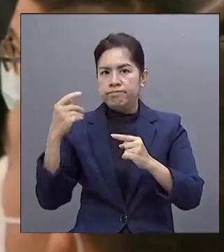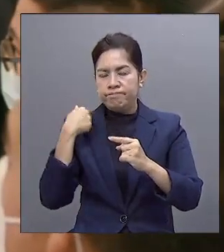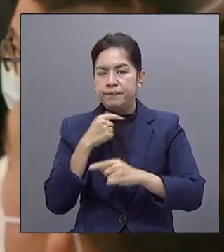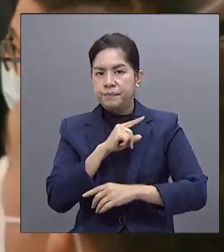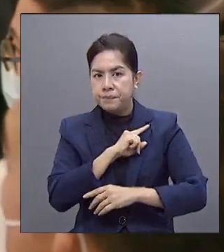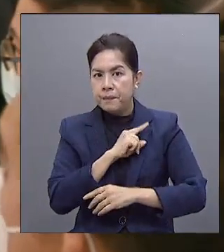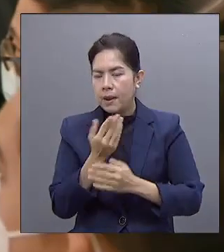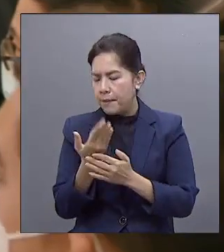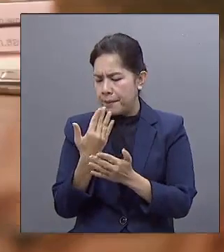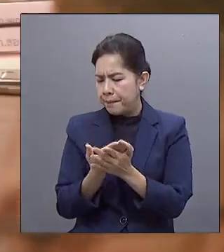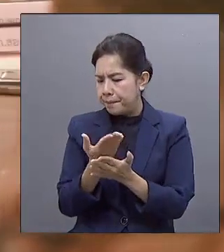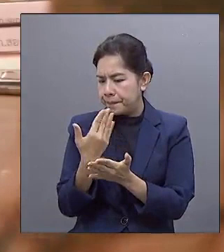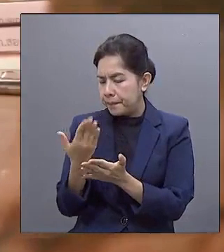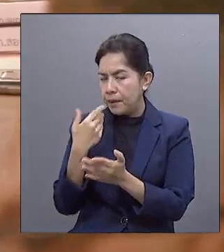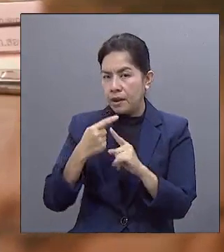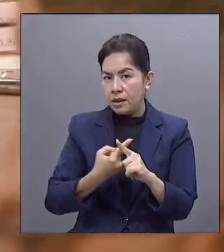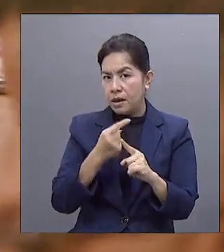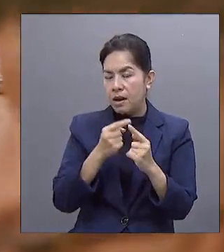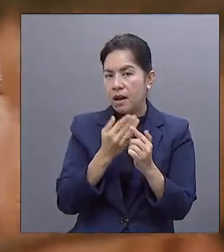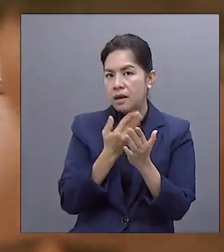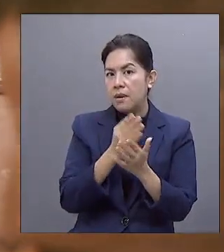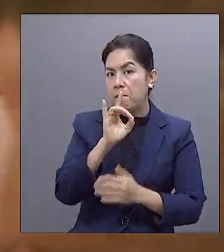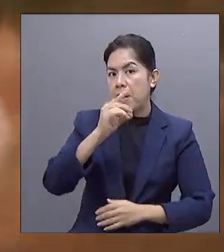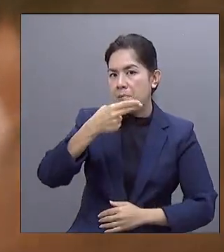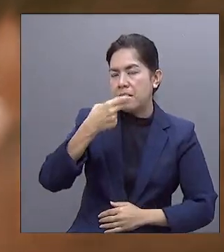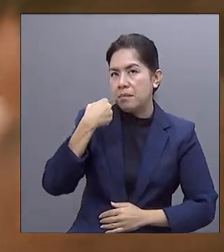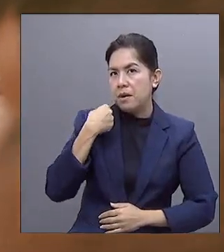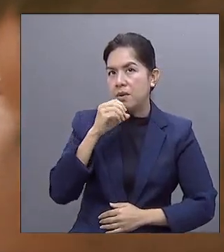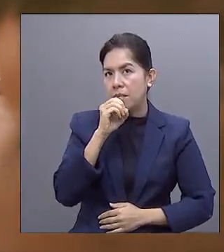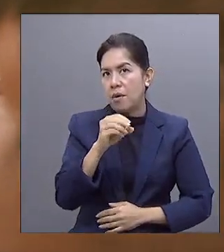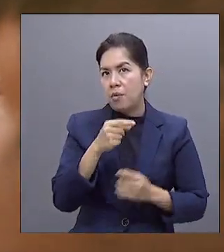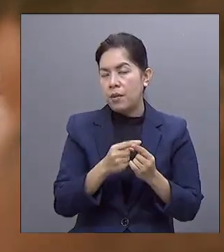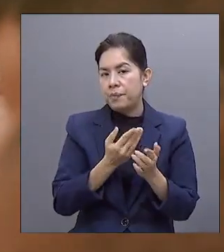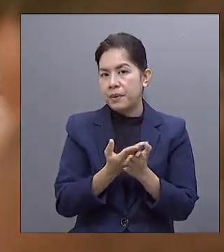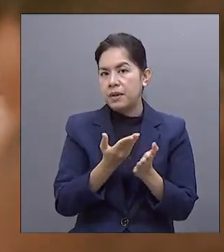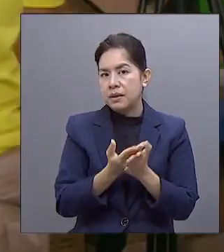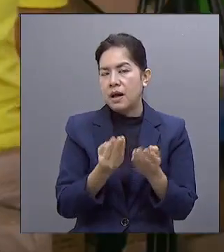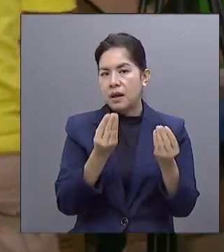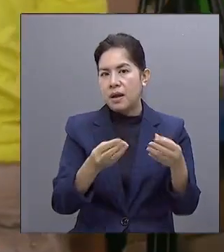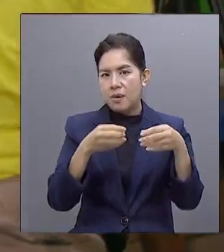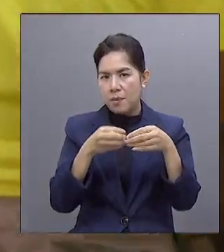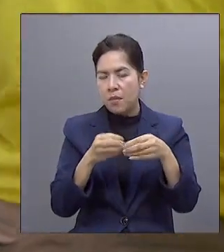เดือนละ 80,000 บาทอ้างว่านำไปใช้เป็นค่าใช้จ่ายให้กับสื่อมวลชนค่ะ